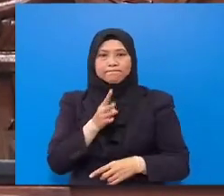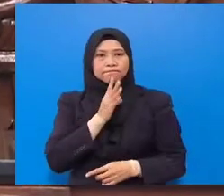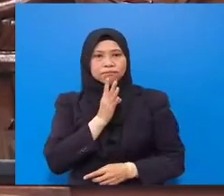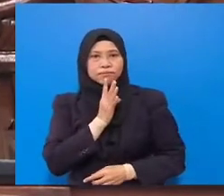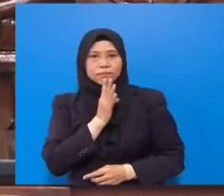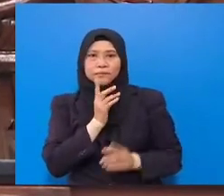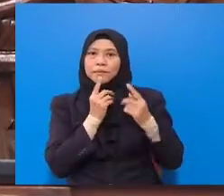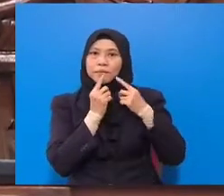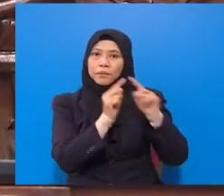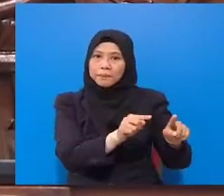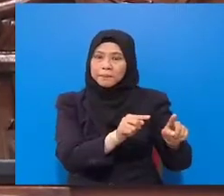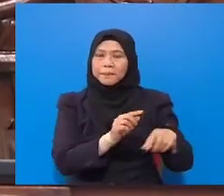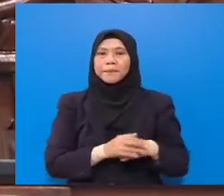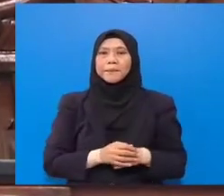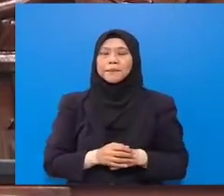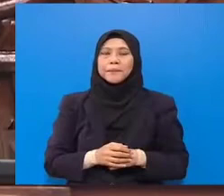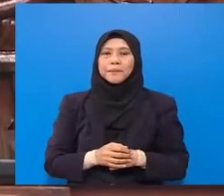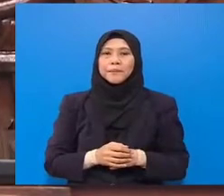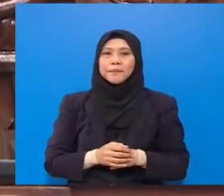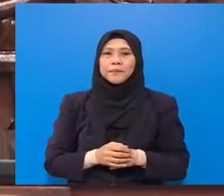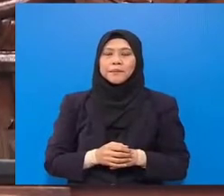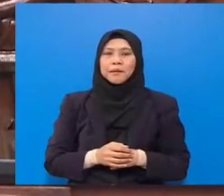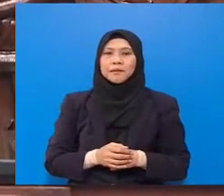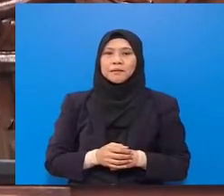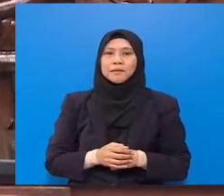Saya ingin mendengarkan